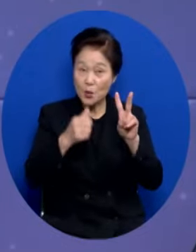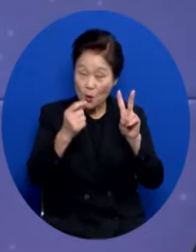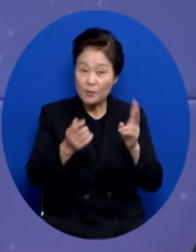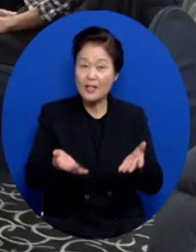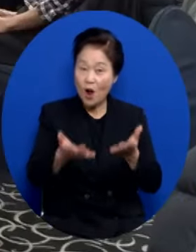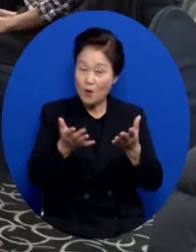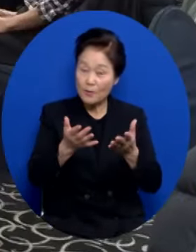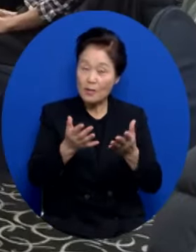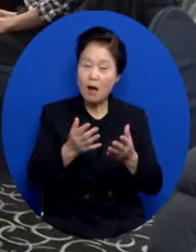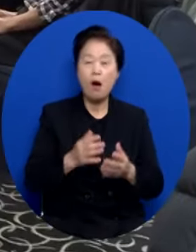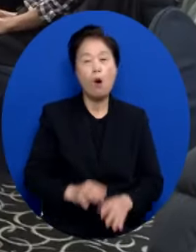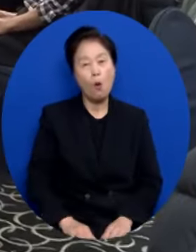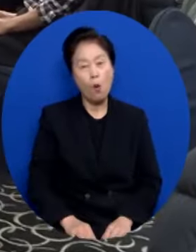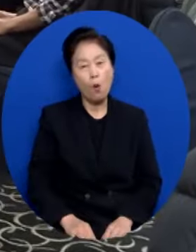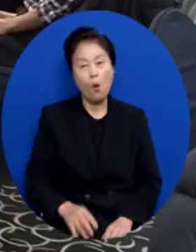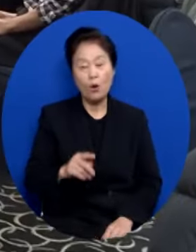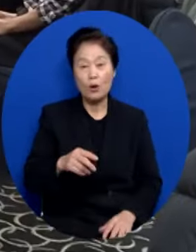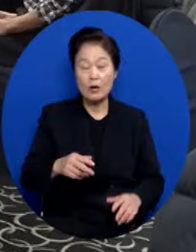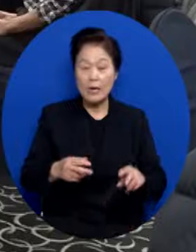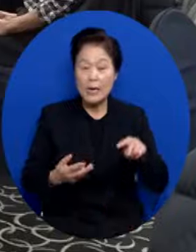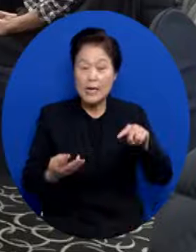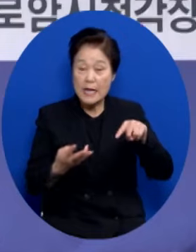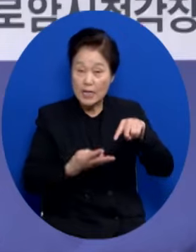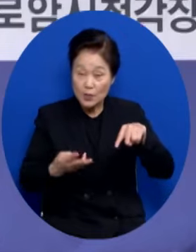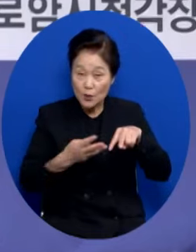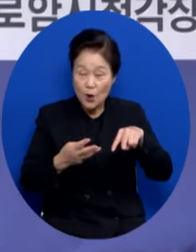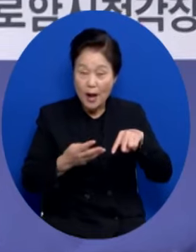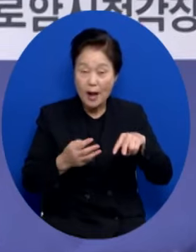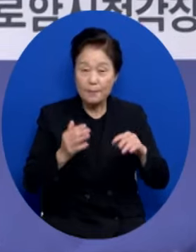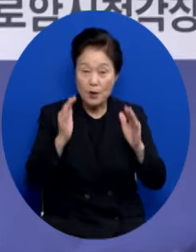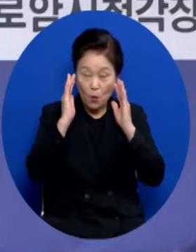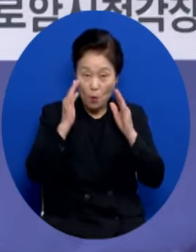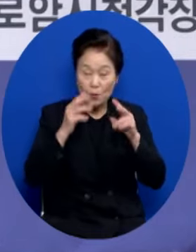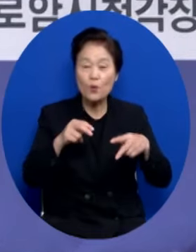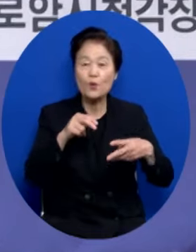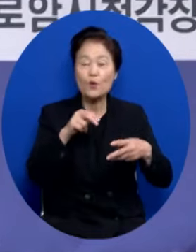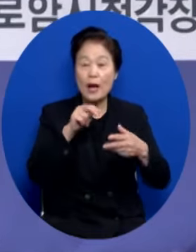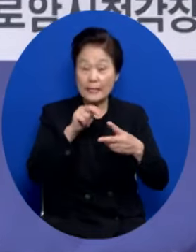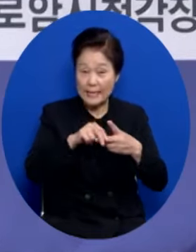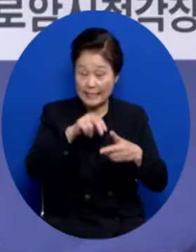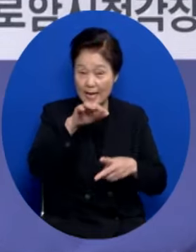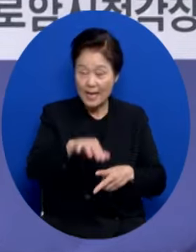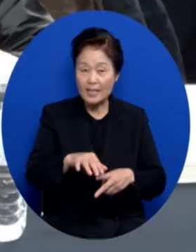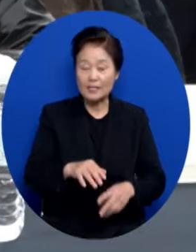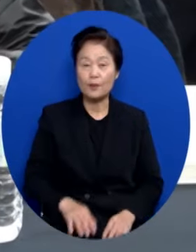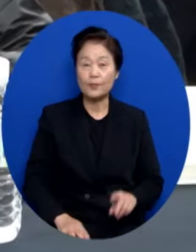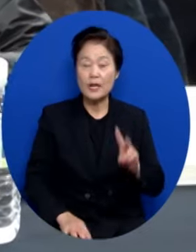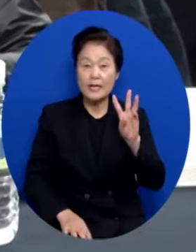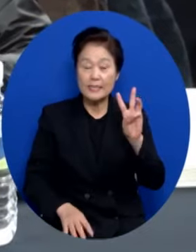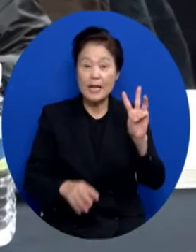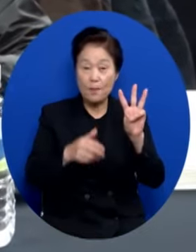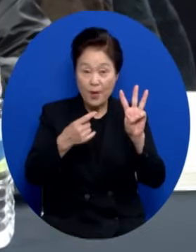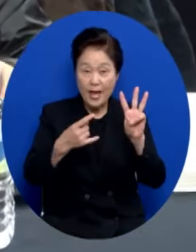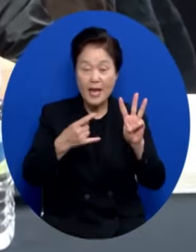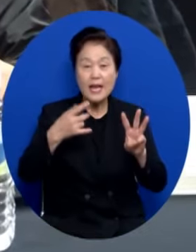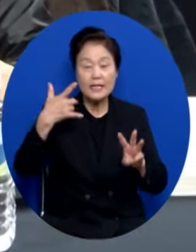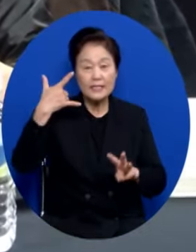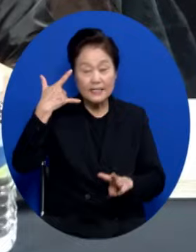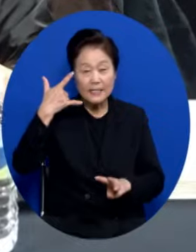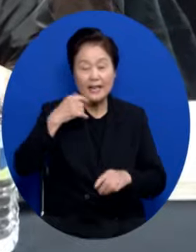응원합니다. 실로암 시청각장애인 학습지원센터가 주최하는 제3회 시청각장애인 자유발언대회가